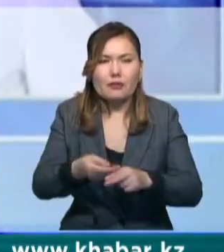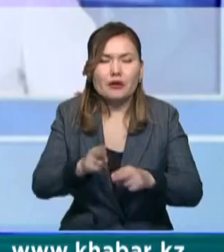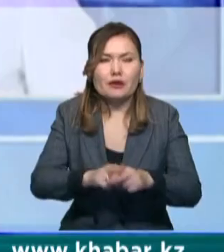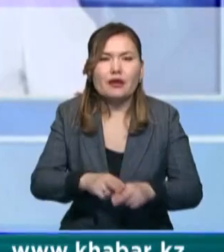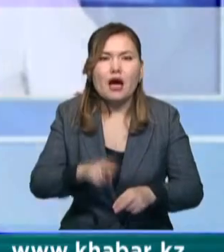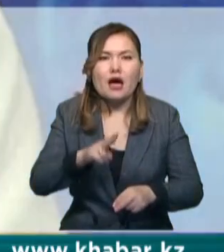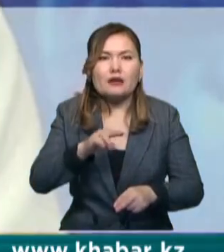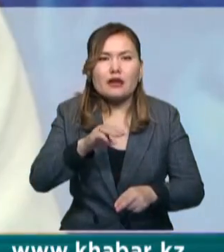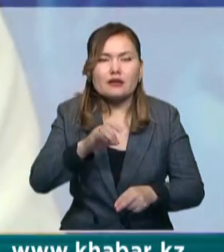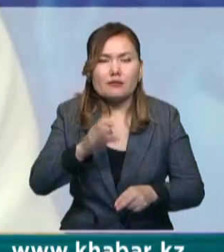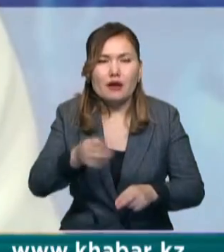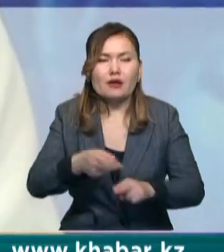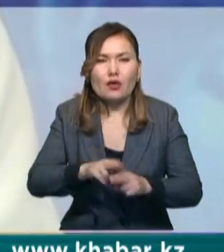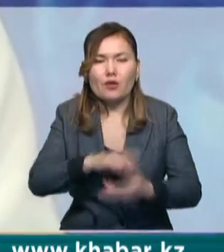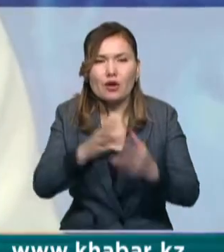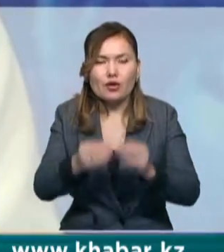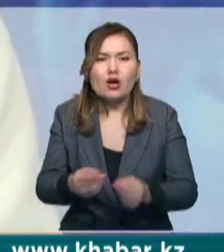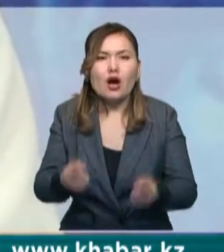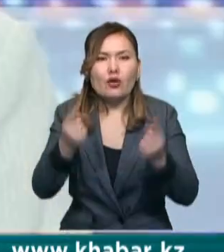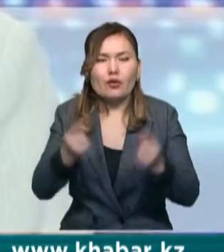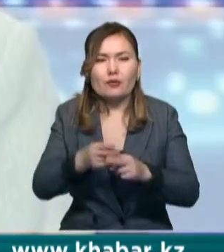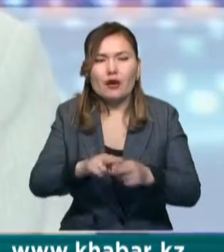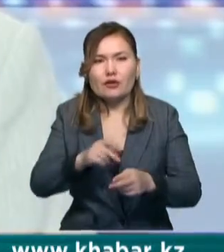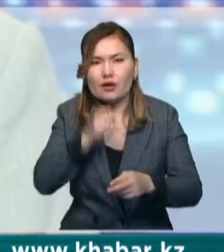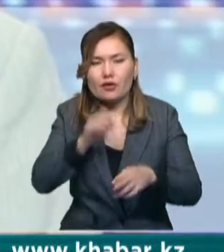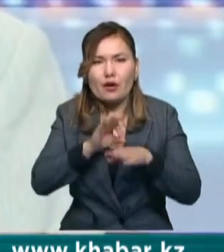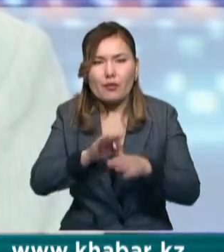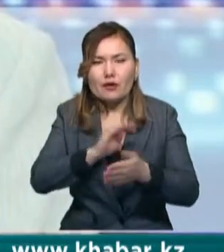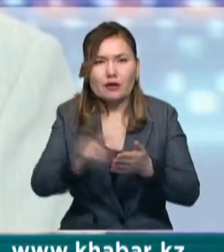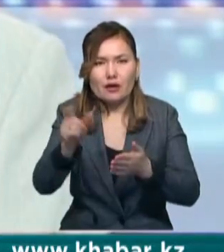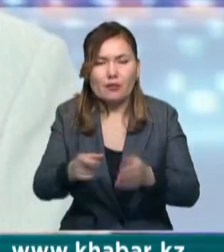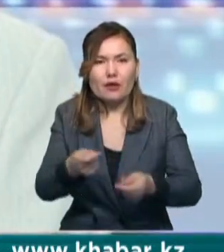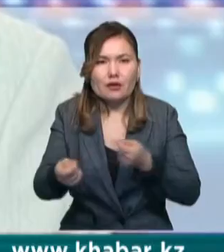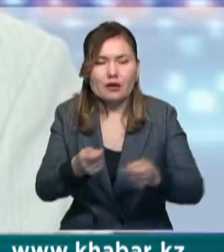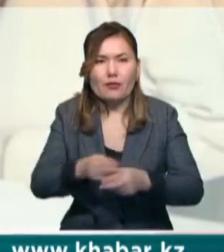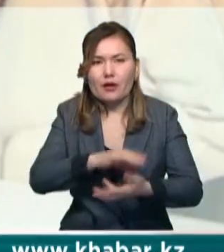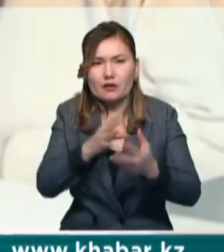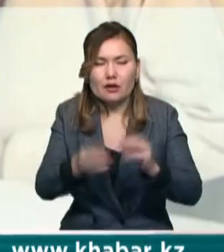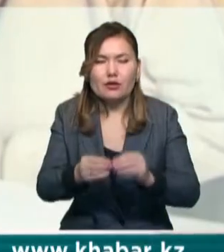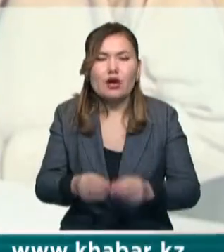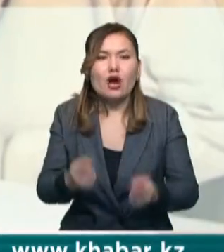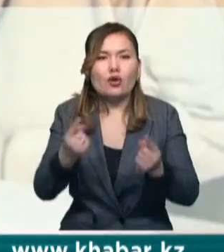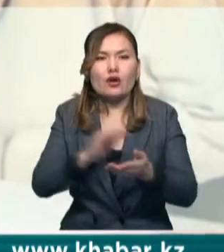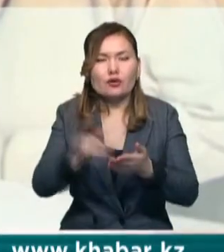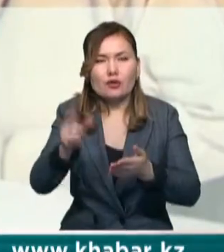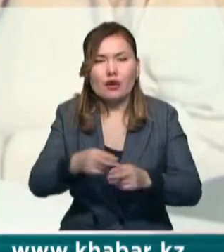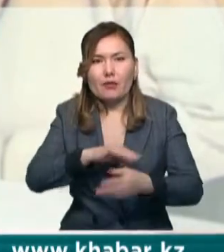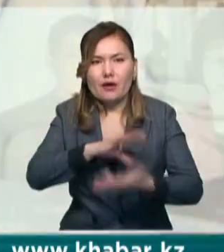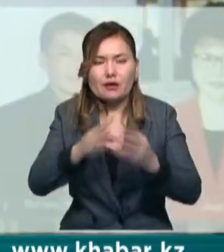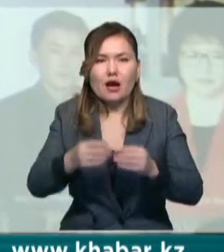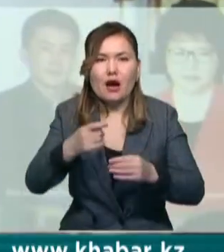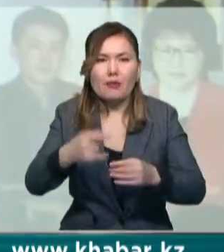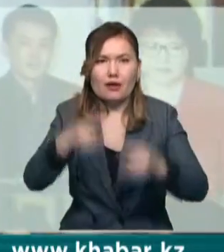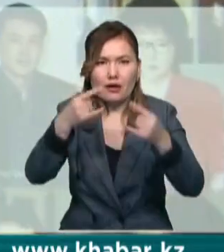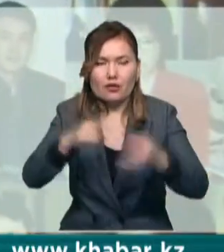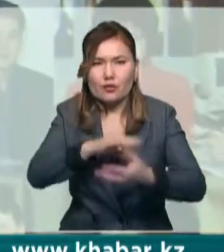танымал тележүргізушілер Айгүл Мүкей, Зейін Әліпбек, агенттіктің Алматы филиалы жаңалықтар бөлімінің продюсері Ләззат Айтханқызы секілді журналистер хабардың іргесі қаланған